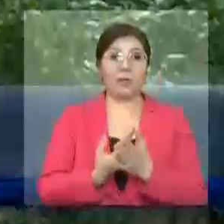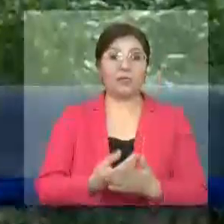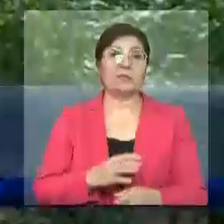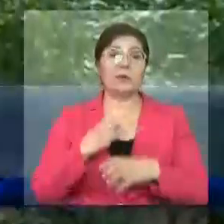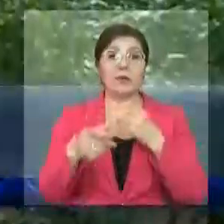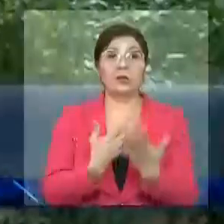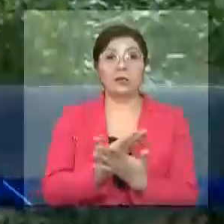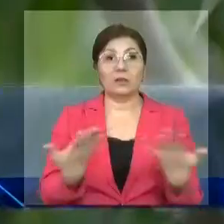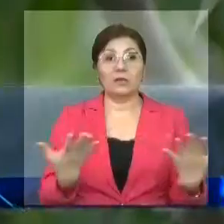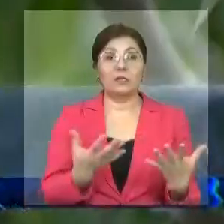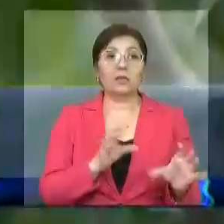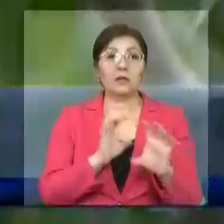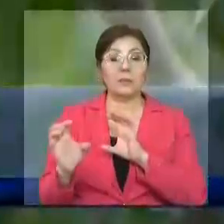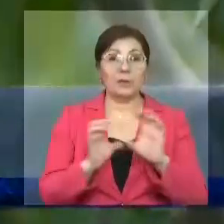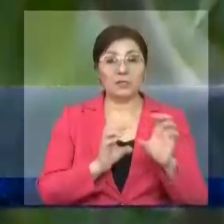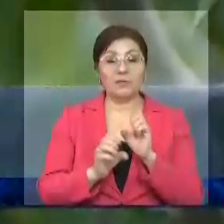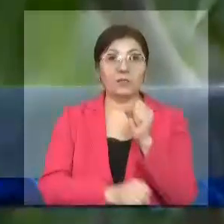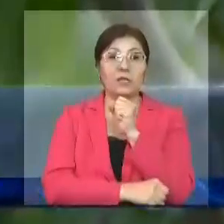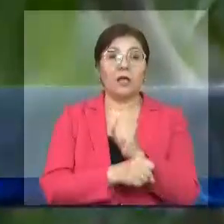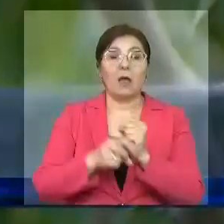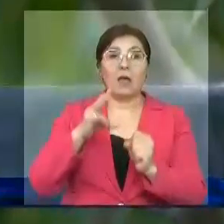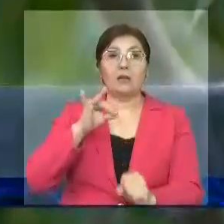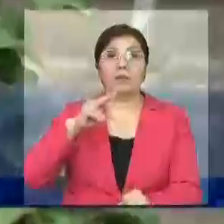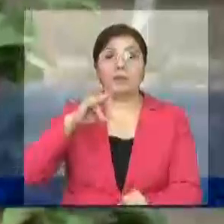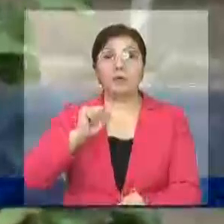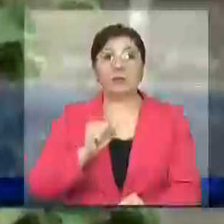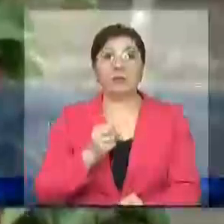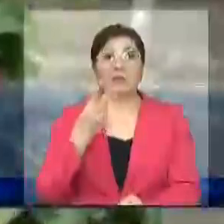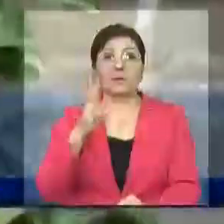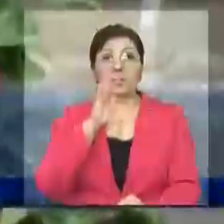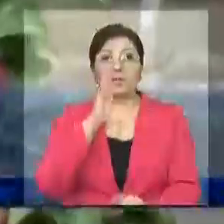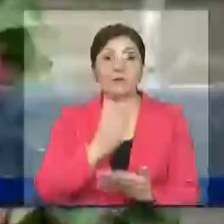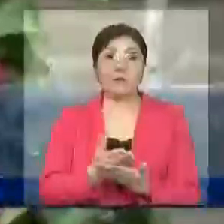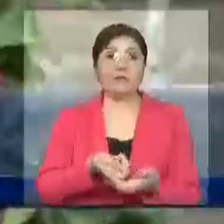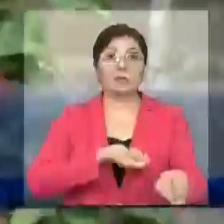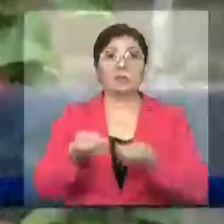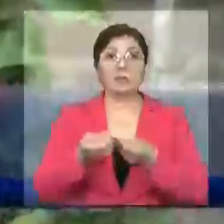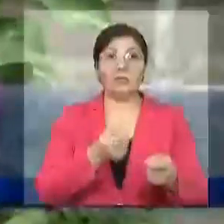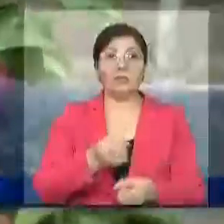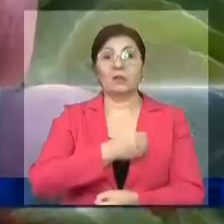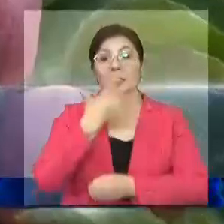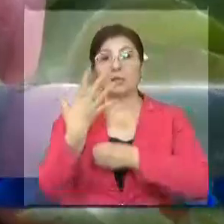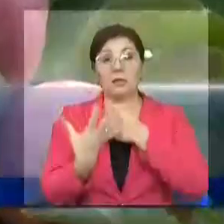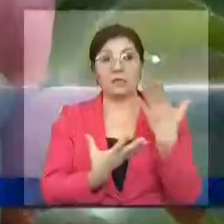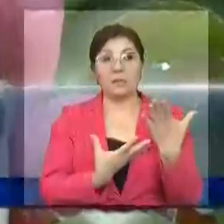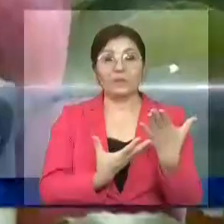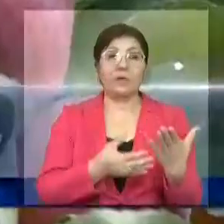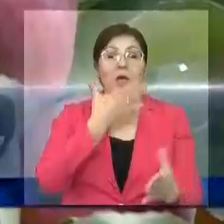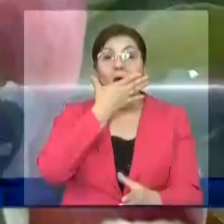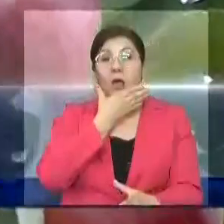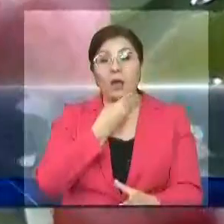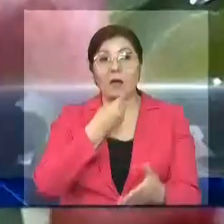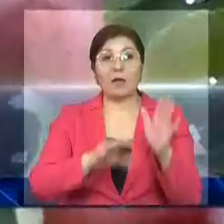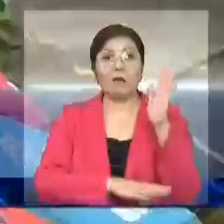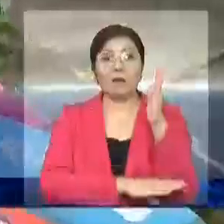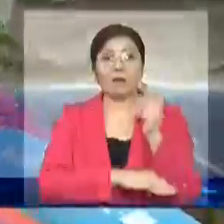овощи. Следит за порядком здесь опытный садовник Нина Доценко. Уже 12,5 лет под ее чутким руководством здесь расцветает настоящий райский уголок. Не